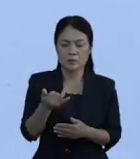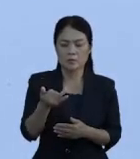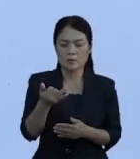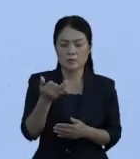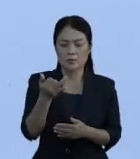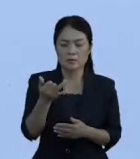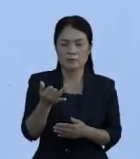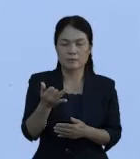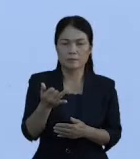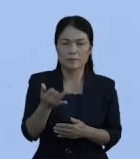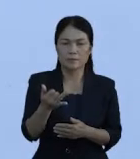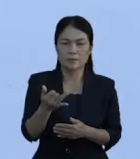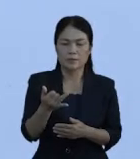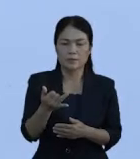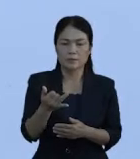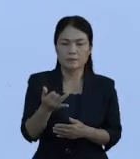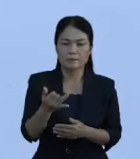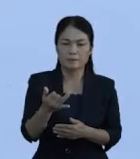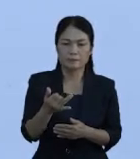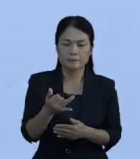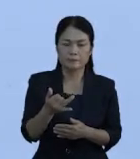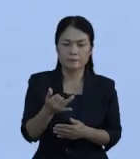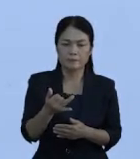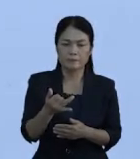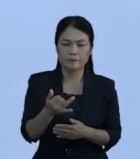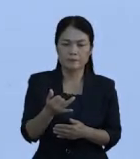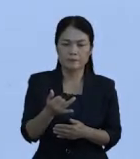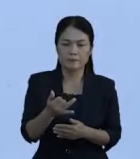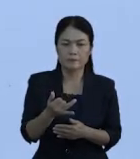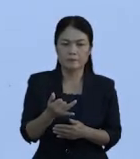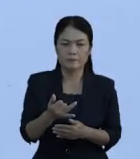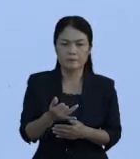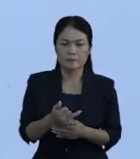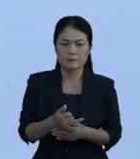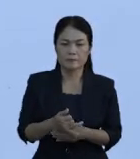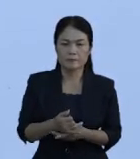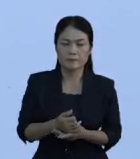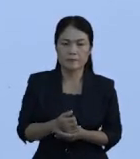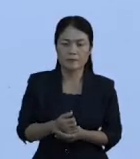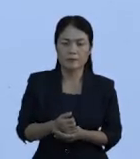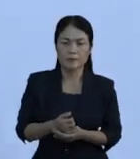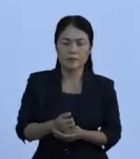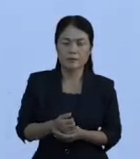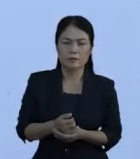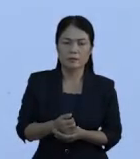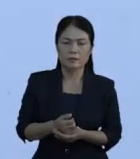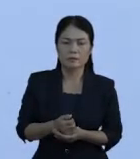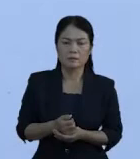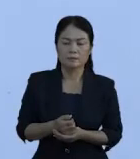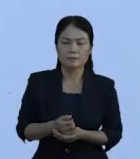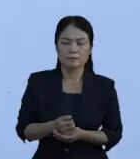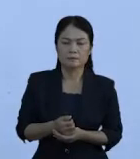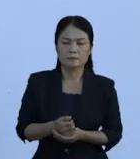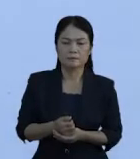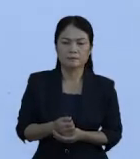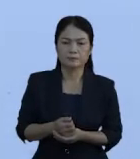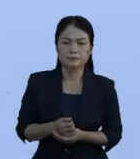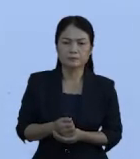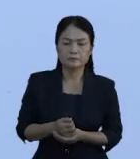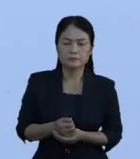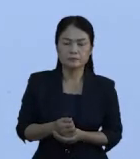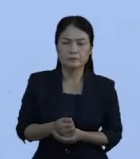pram mùi pram pi và phần pi này cái này nè con á phần pi và phần pi chân khu cụ cái này nè cho bà tích nè con á